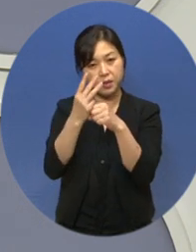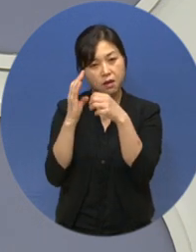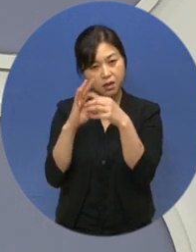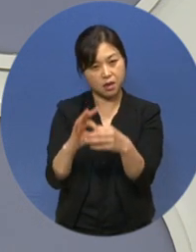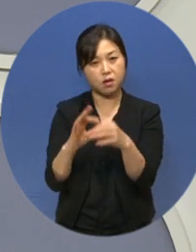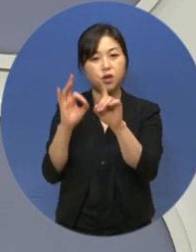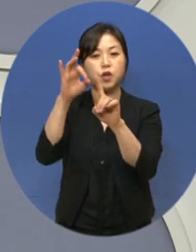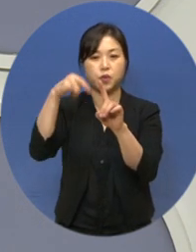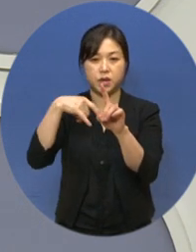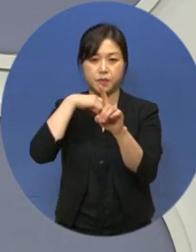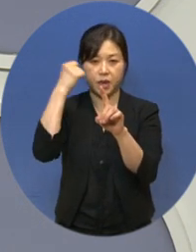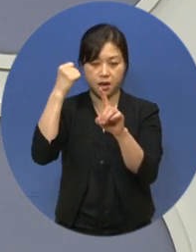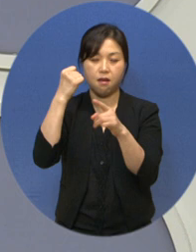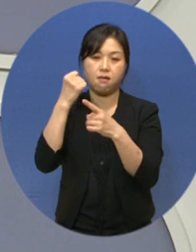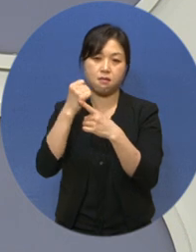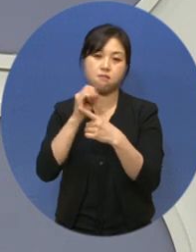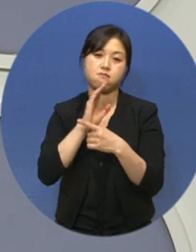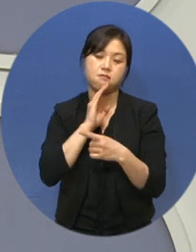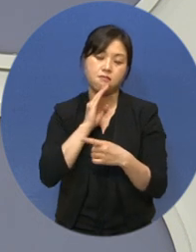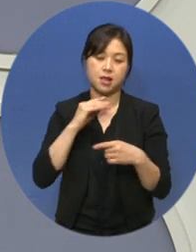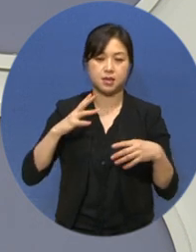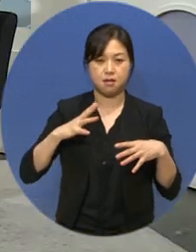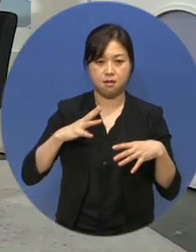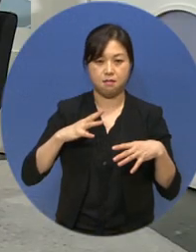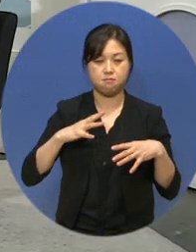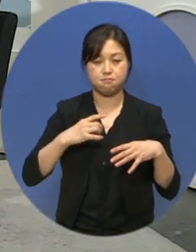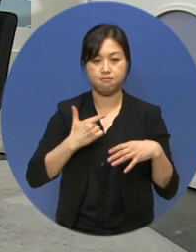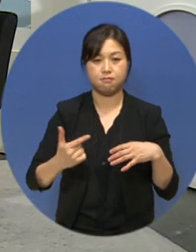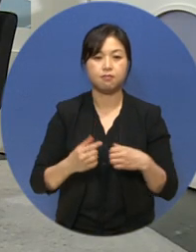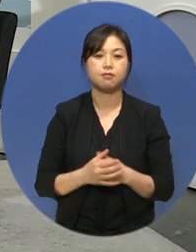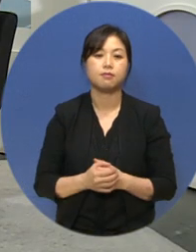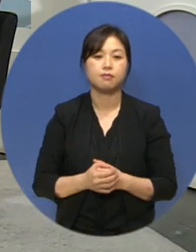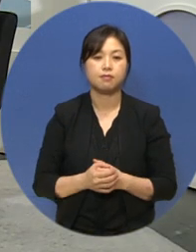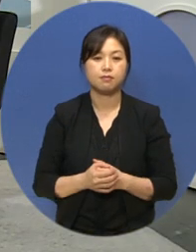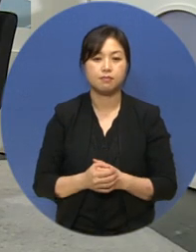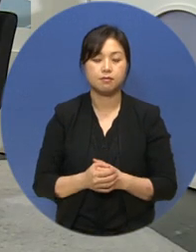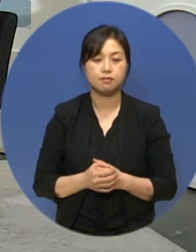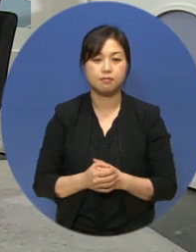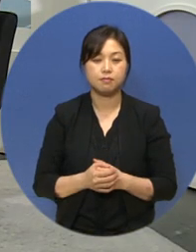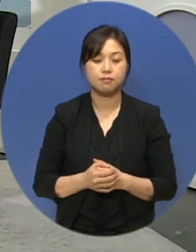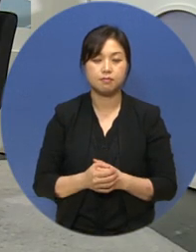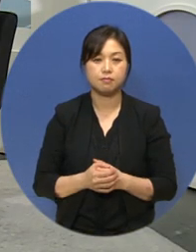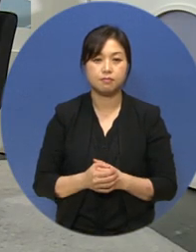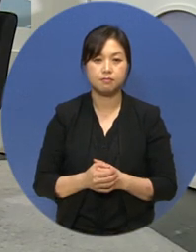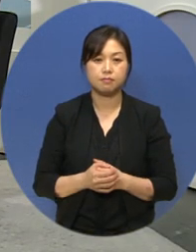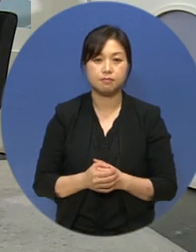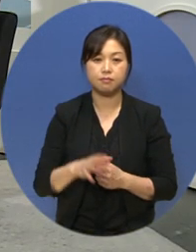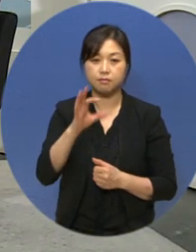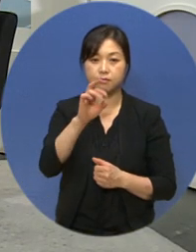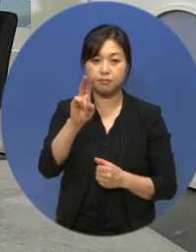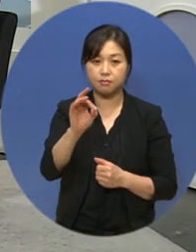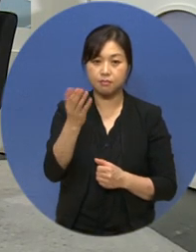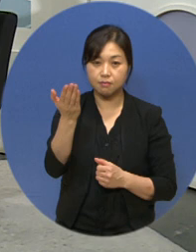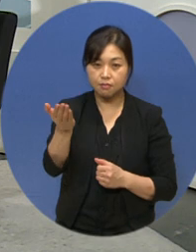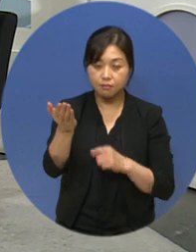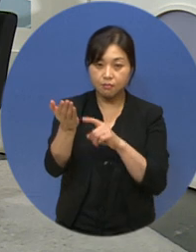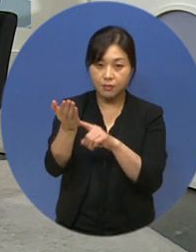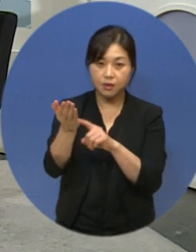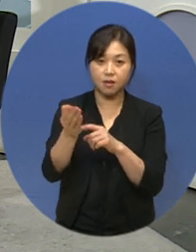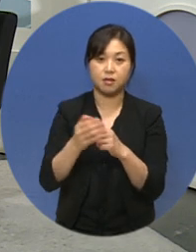것은 이 커다란 성과 했다라고 자부하고 있죠 네 지금 저 양성 주지사